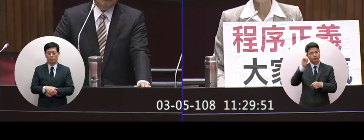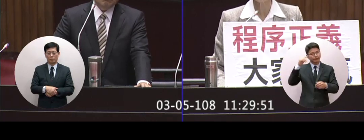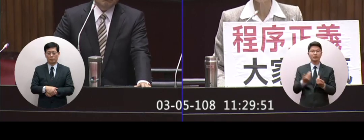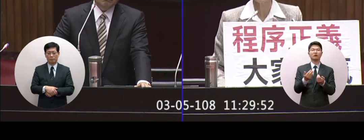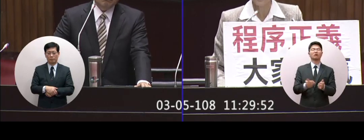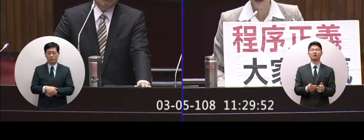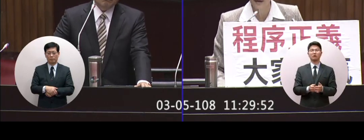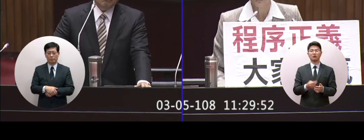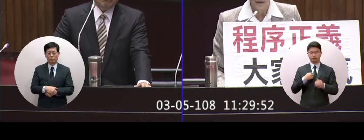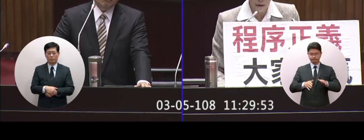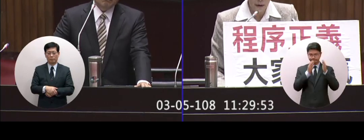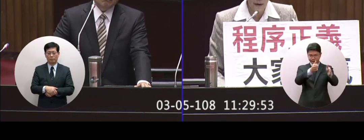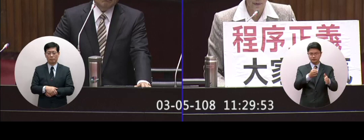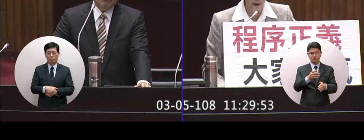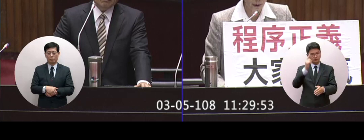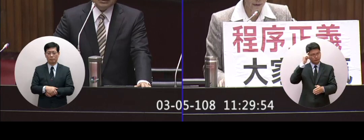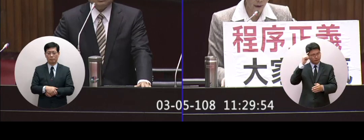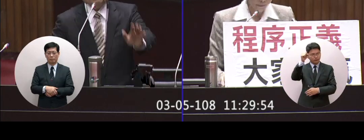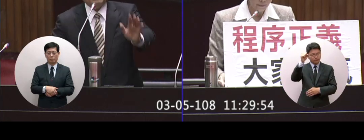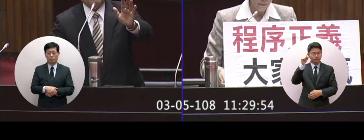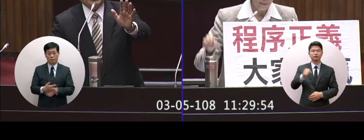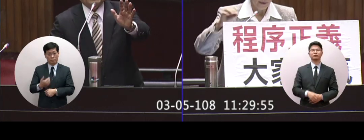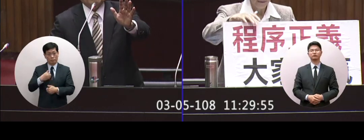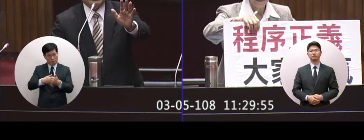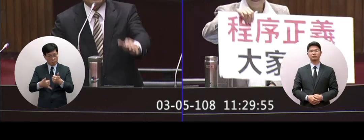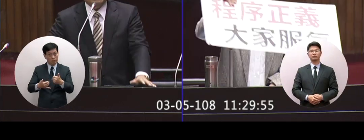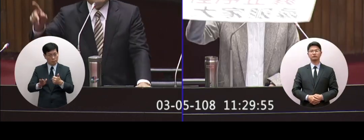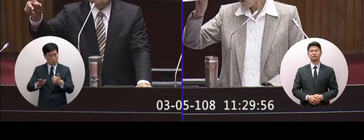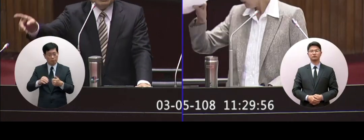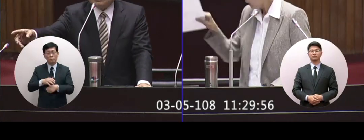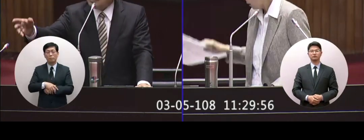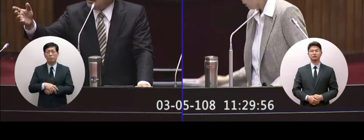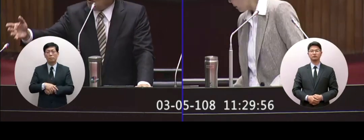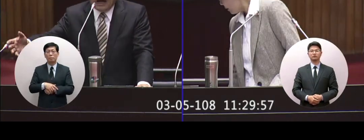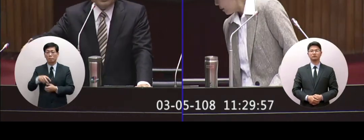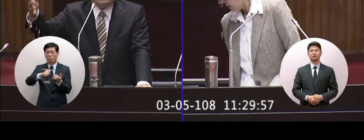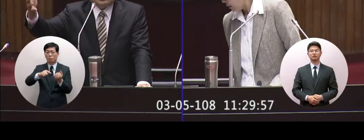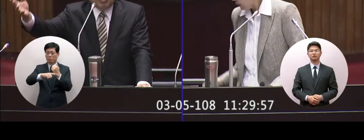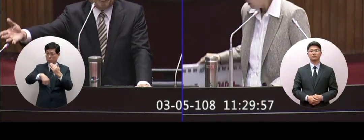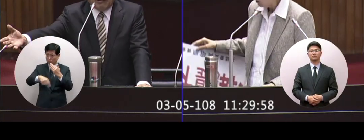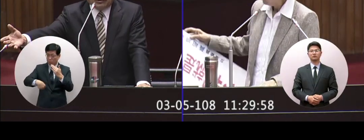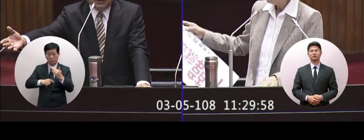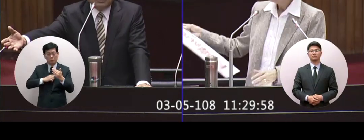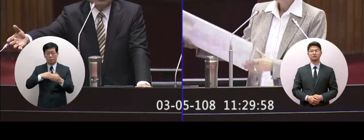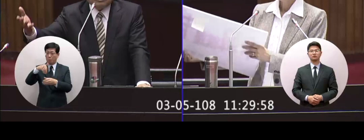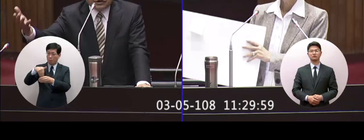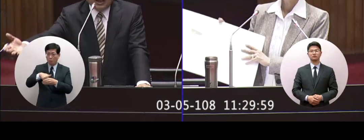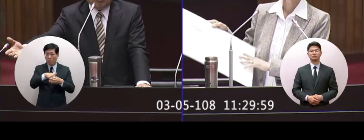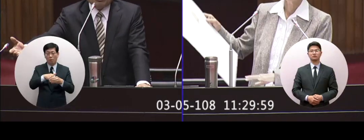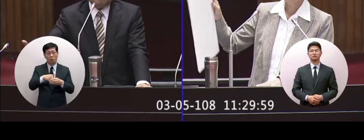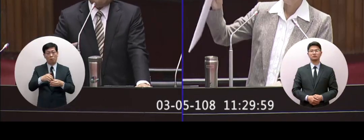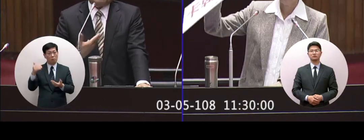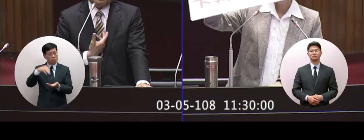提出最严正的抗议，这是第一个我要讲的。 这个委员，你们立法院怎么表决，